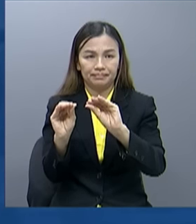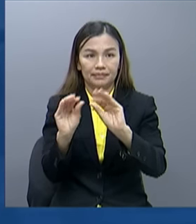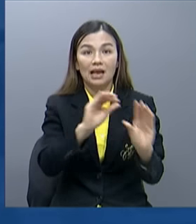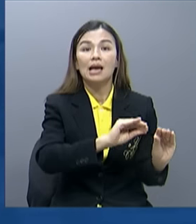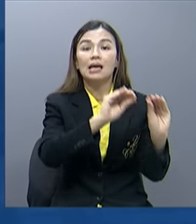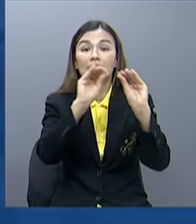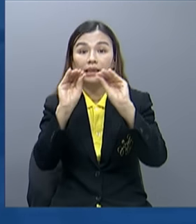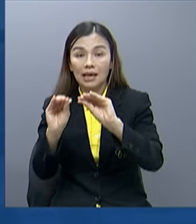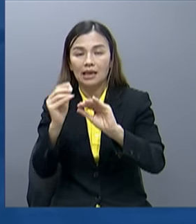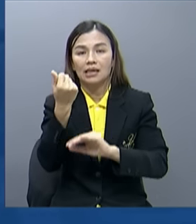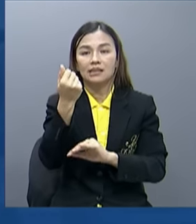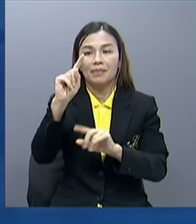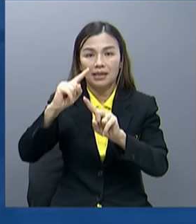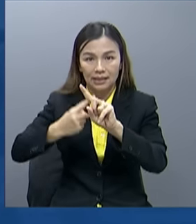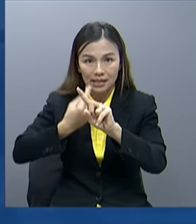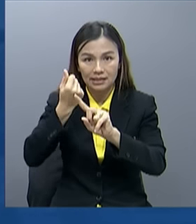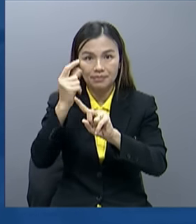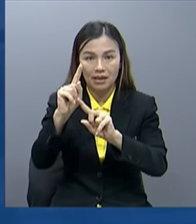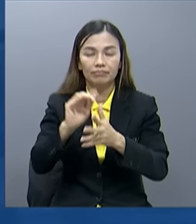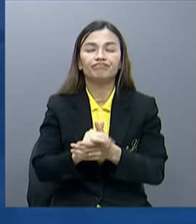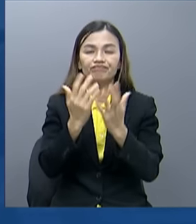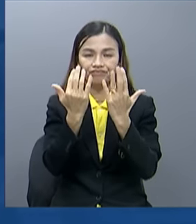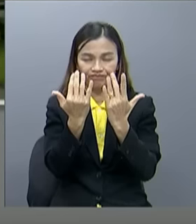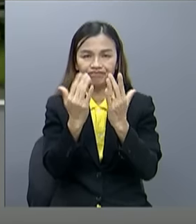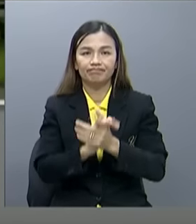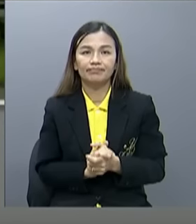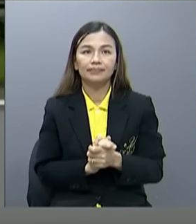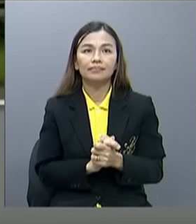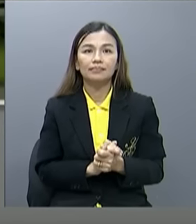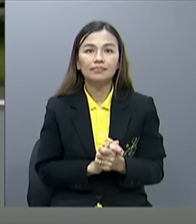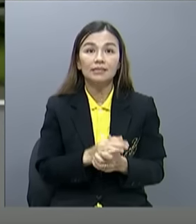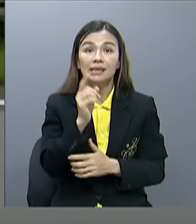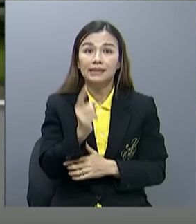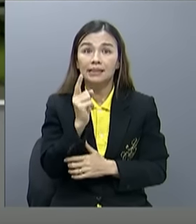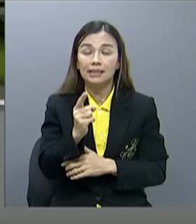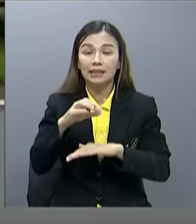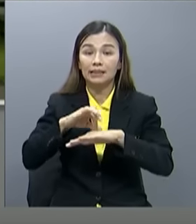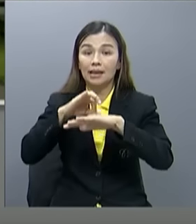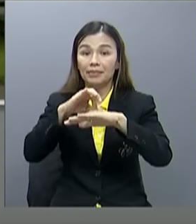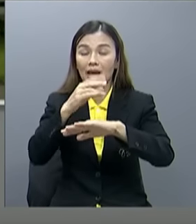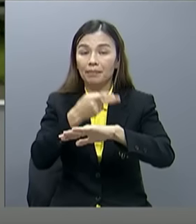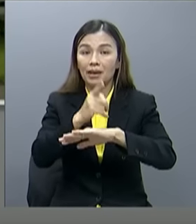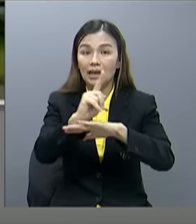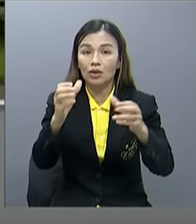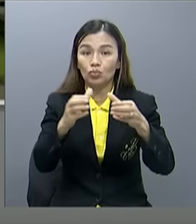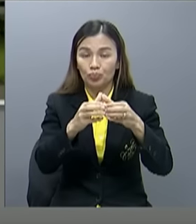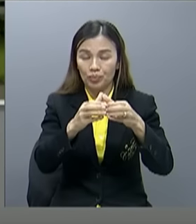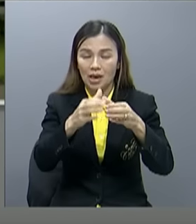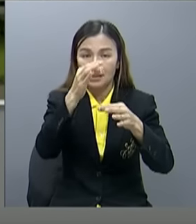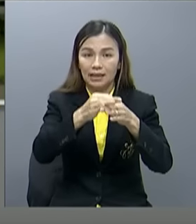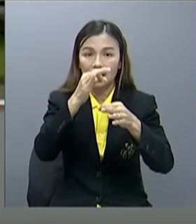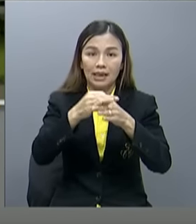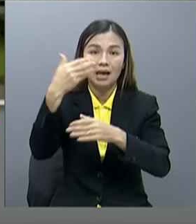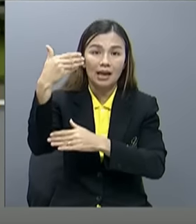ใหม่11พฤศจิกายนนี้นะคะทีนี้ค่ะซึ่งอันที่จริงแล้วเนี่ยตำแหน่งของประธานบอร์ดธนาคารแห่งประเทศไทย